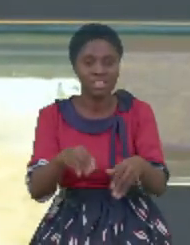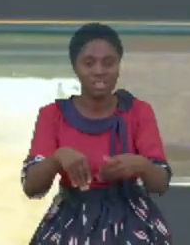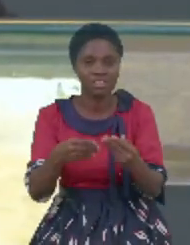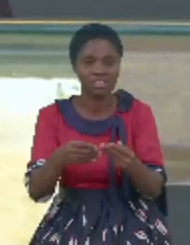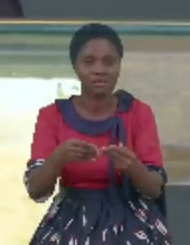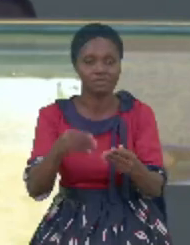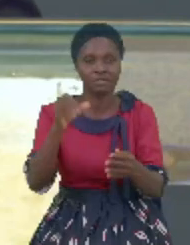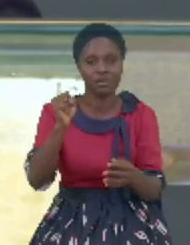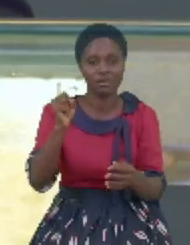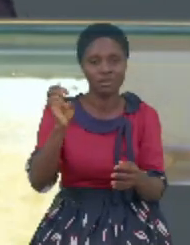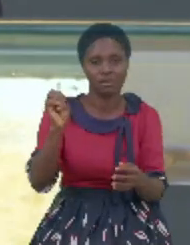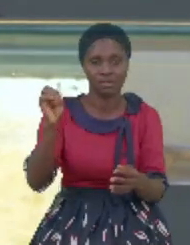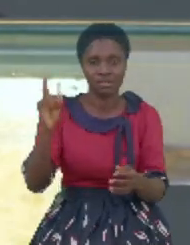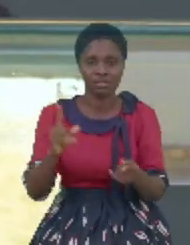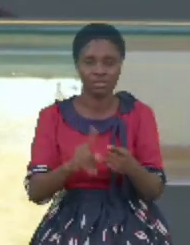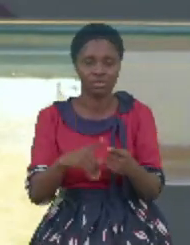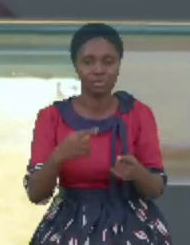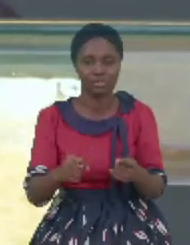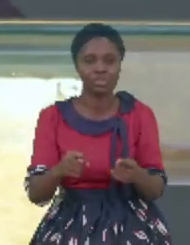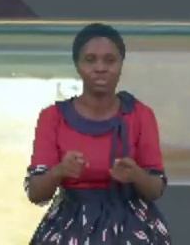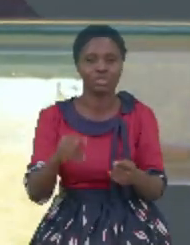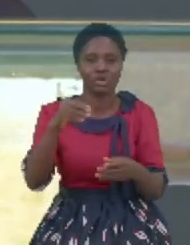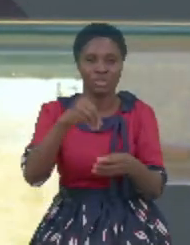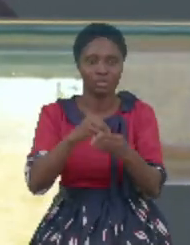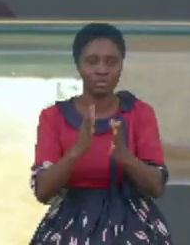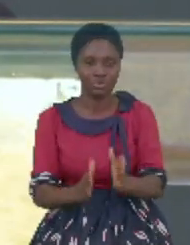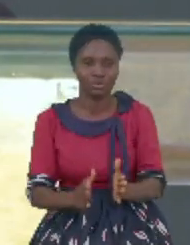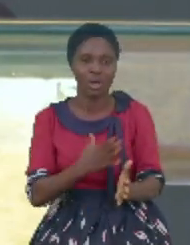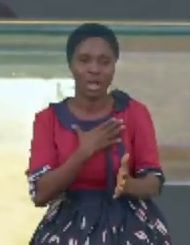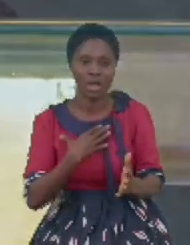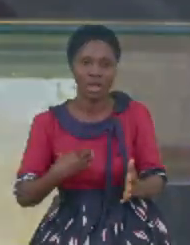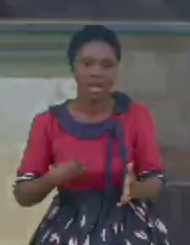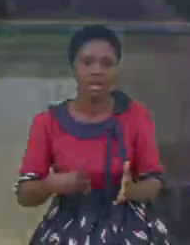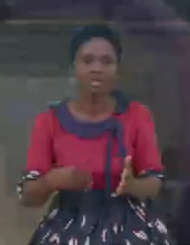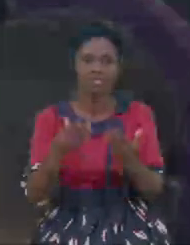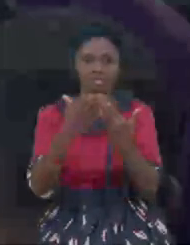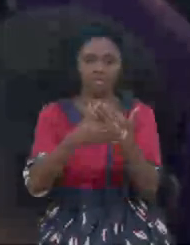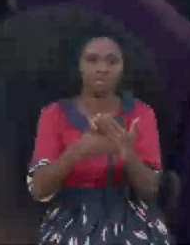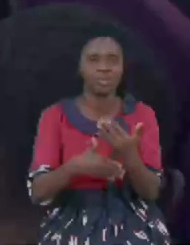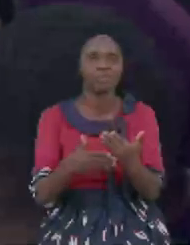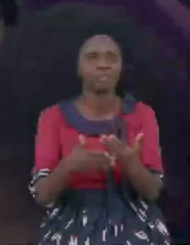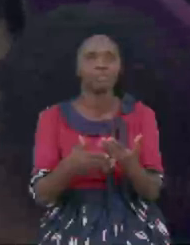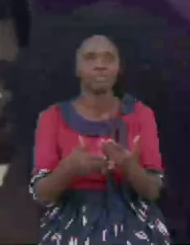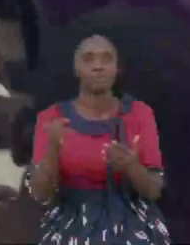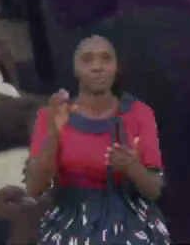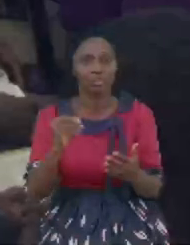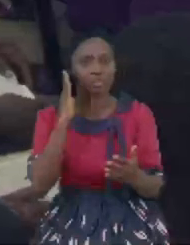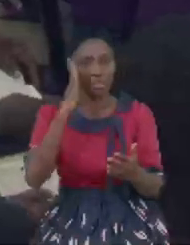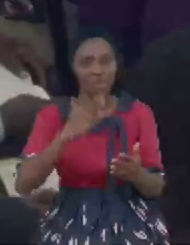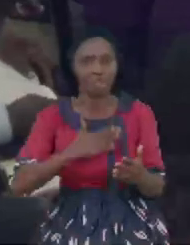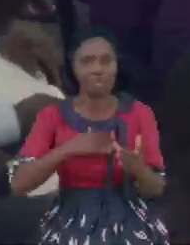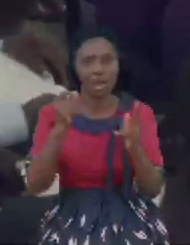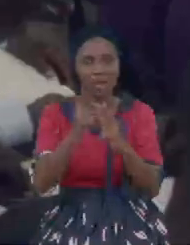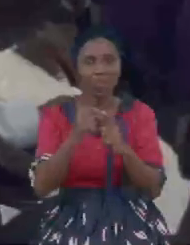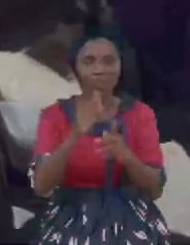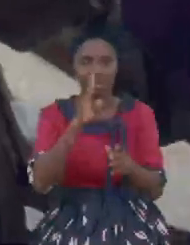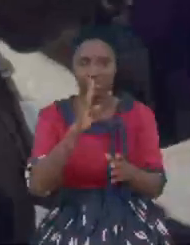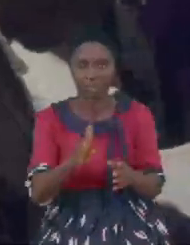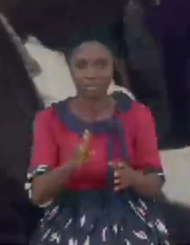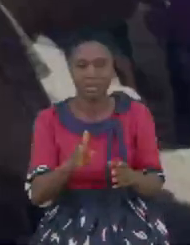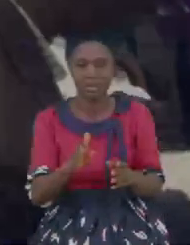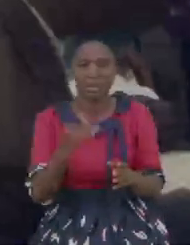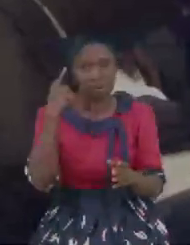au semeur et du pain à celui qui mange. Verset 11. Ainsi en est-il de ma parole. La parole